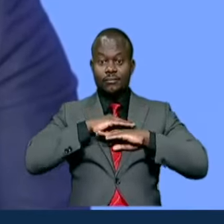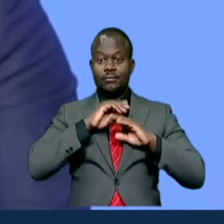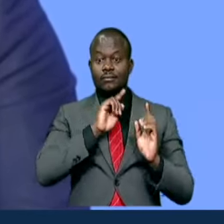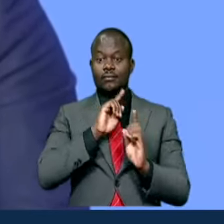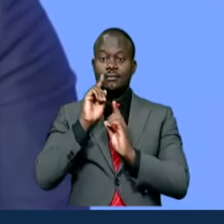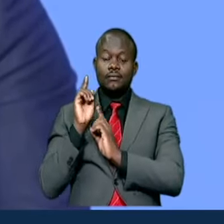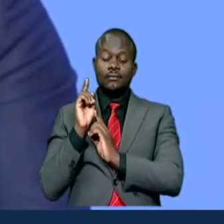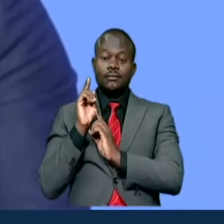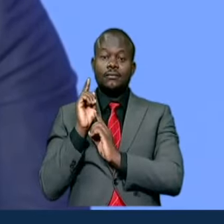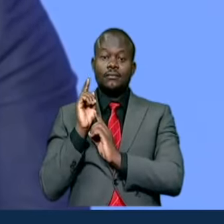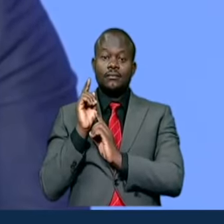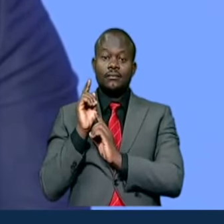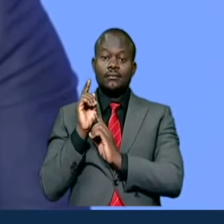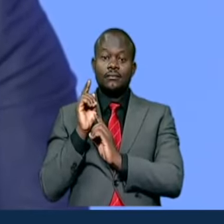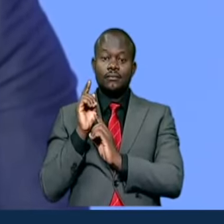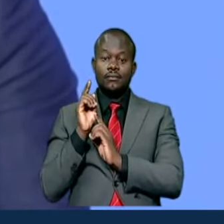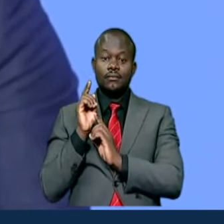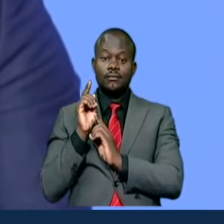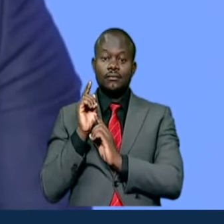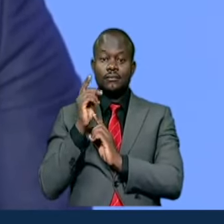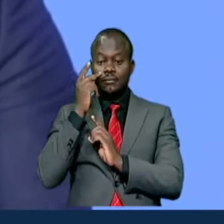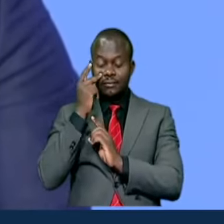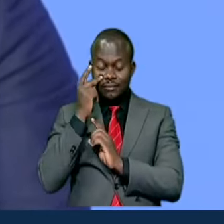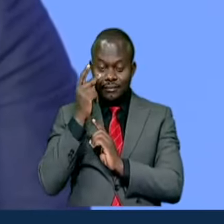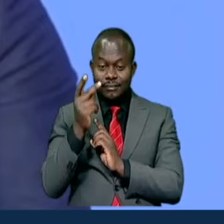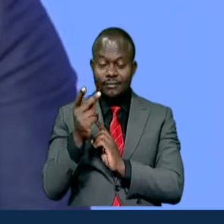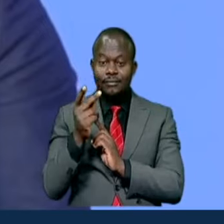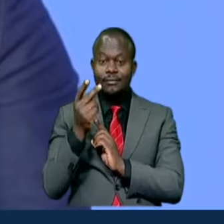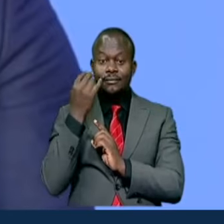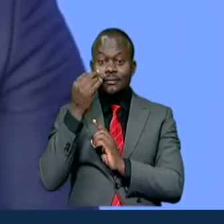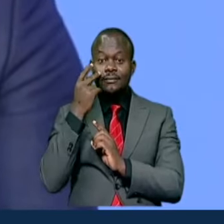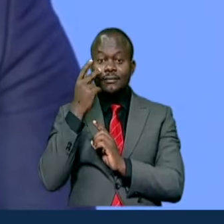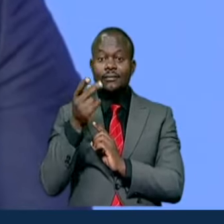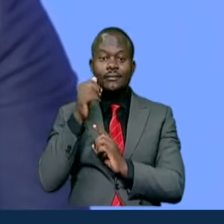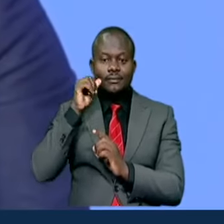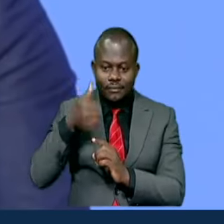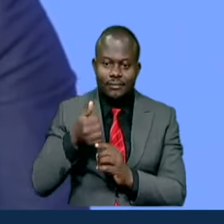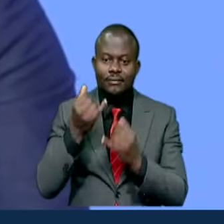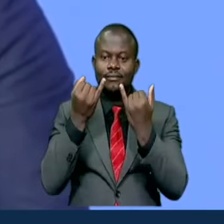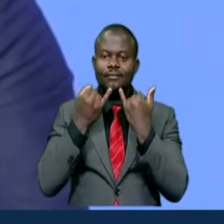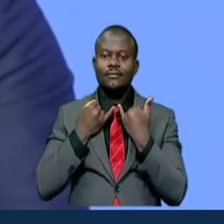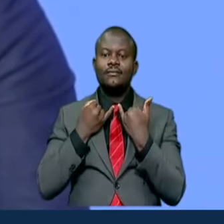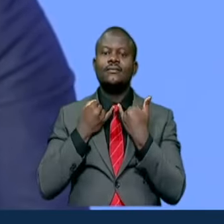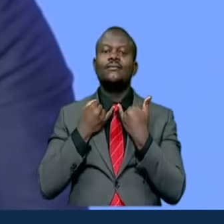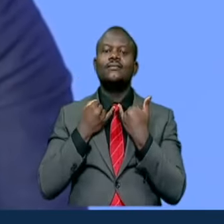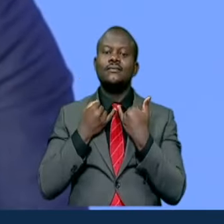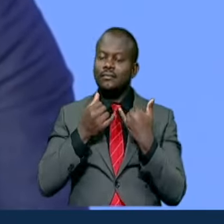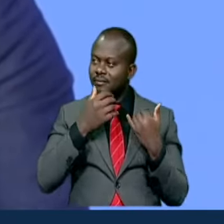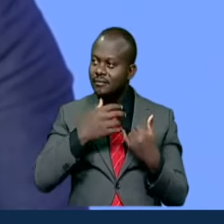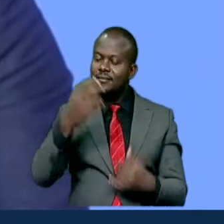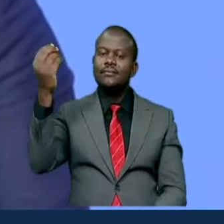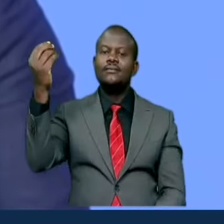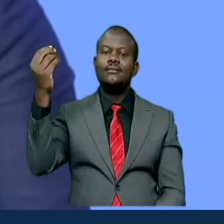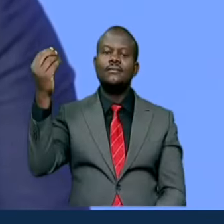zacu, ubundi twakabonye nk'ejo mwakatubwiye muti tukenyere